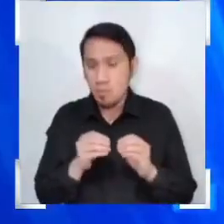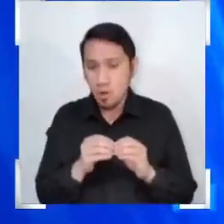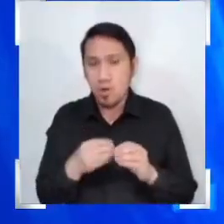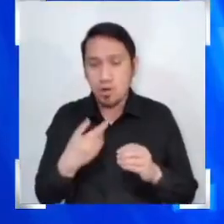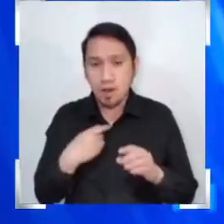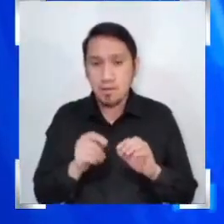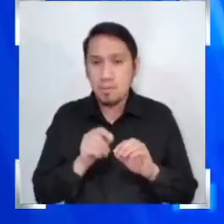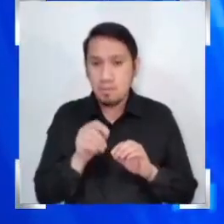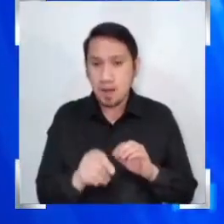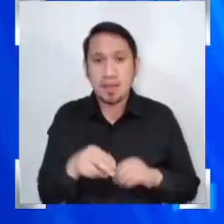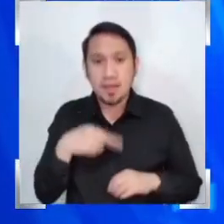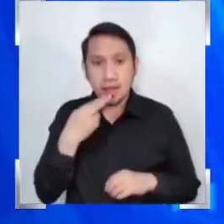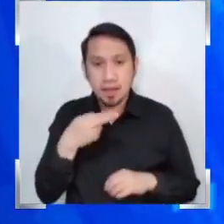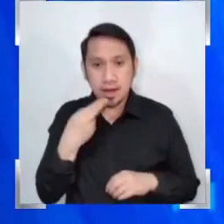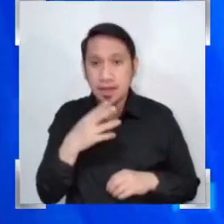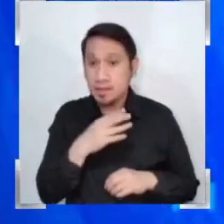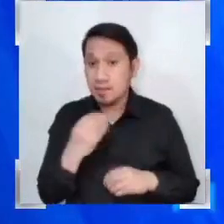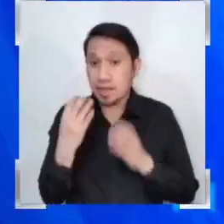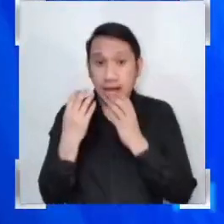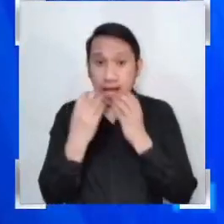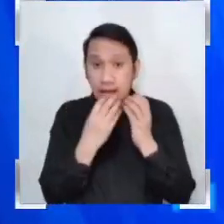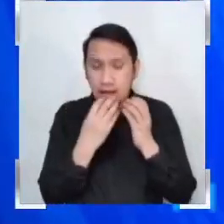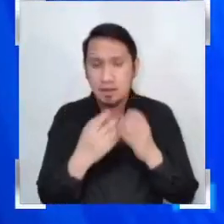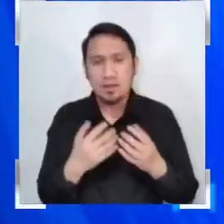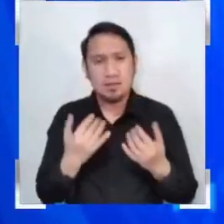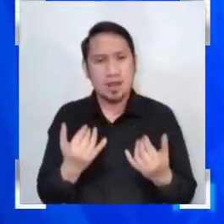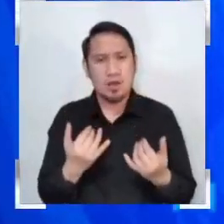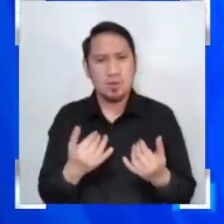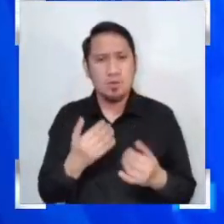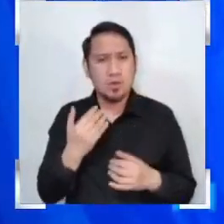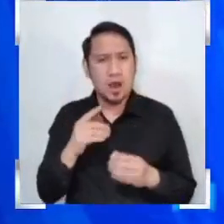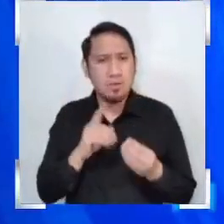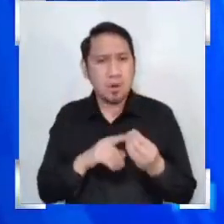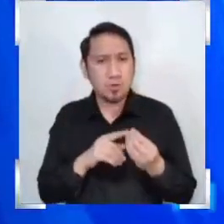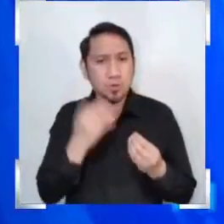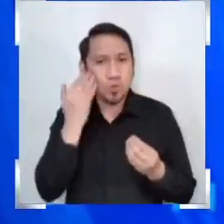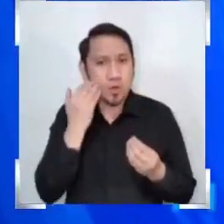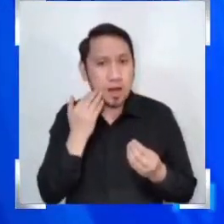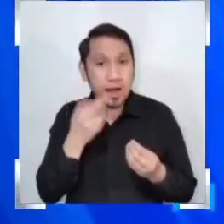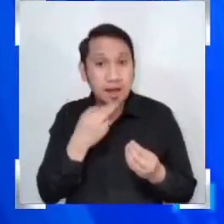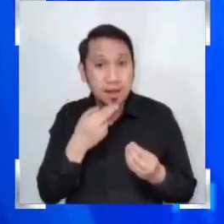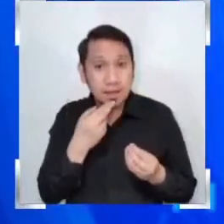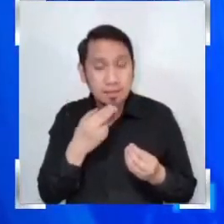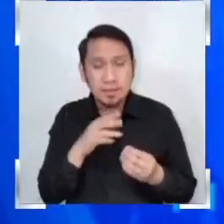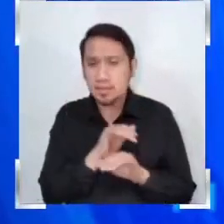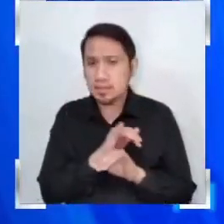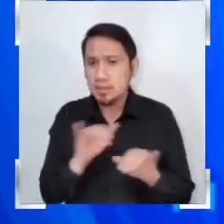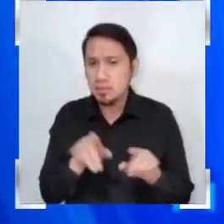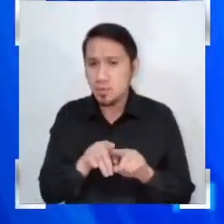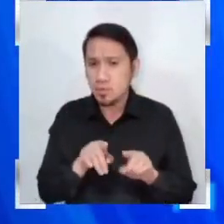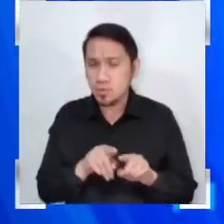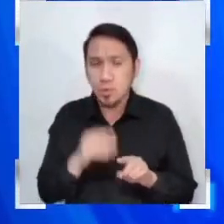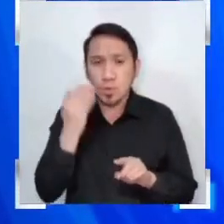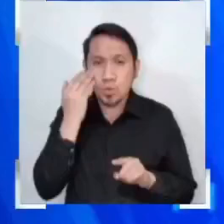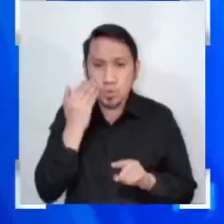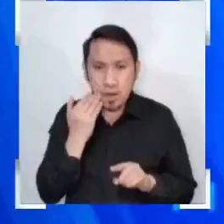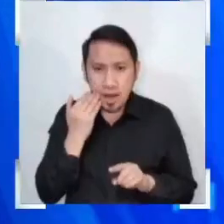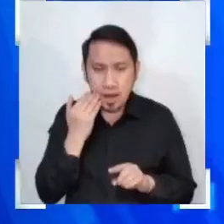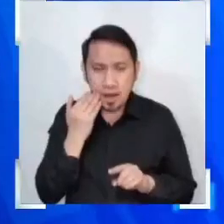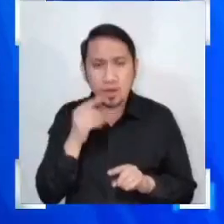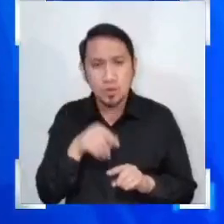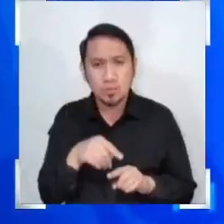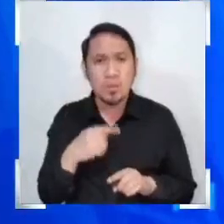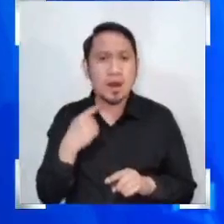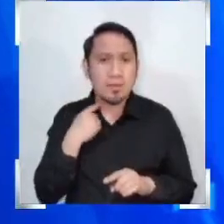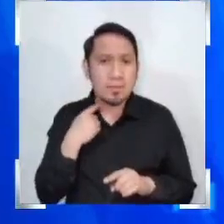Pero bukod sa nakaambang kakulangan sa bigas, kulang din ang supply ng baboy, habang posibleng magmahal pa ang manok. Saksi si